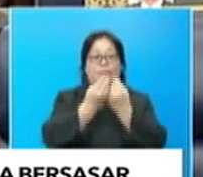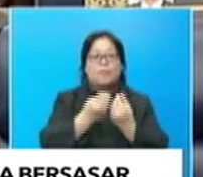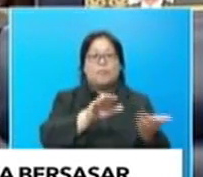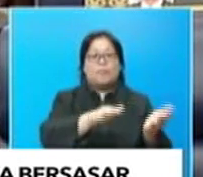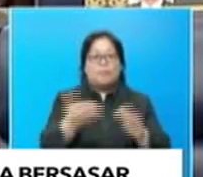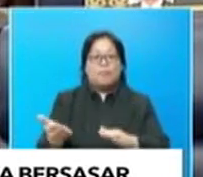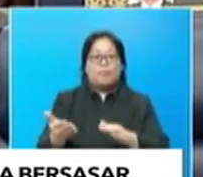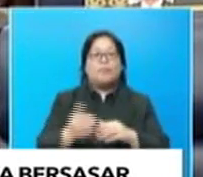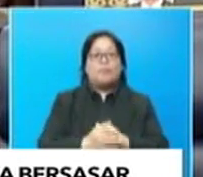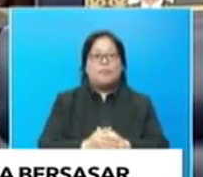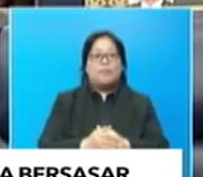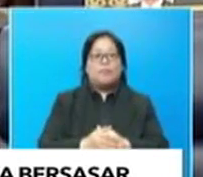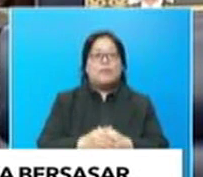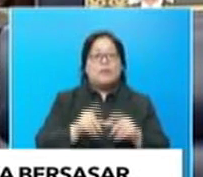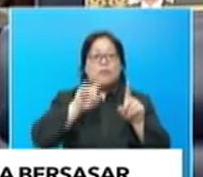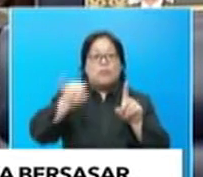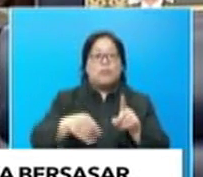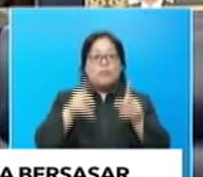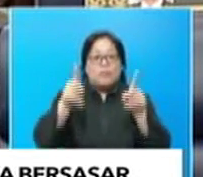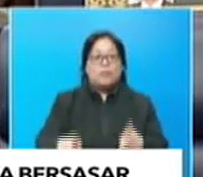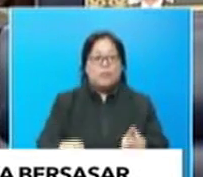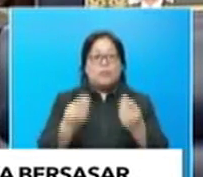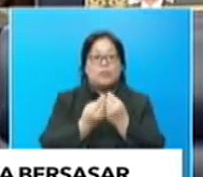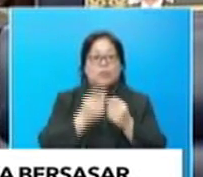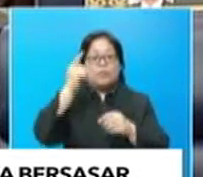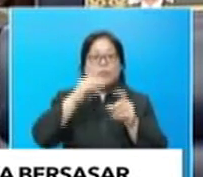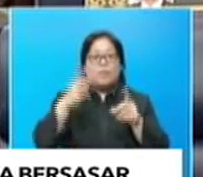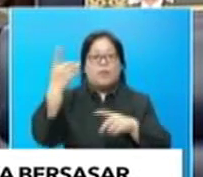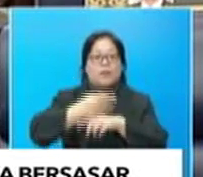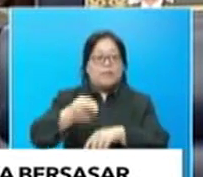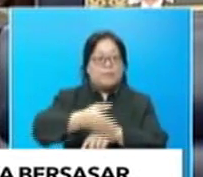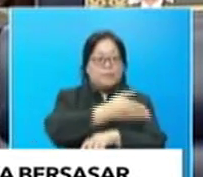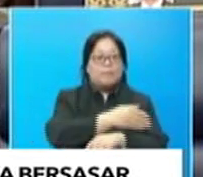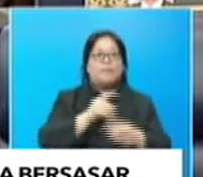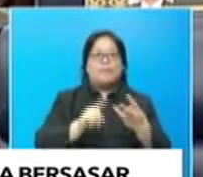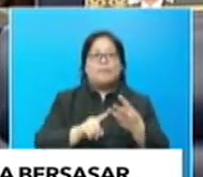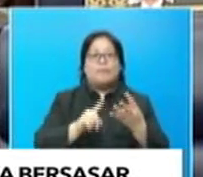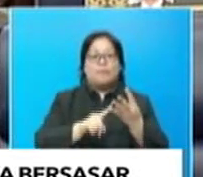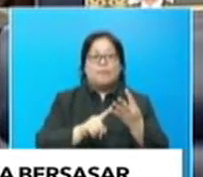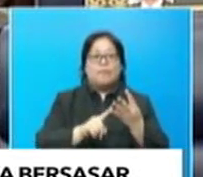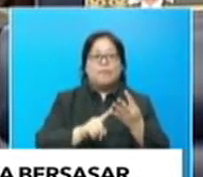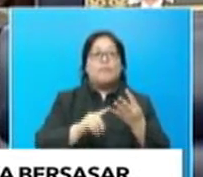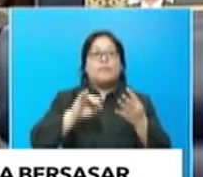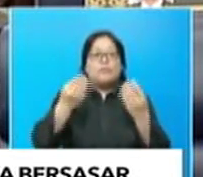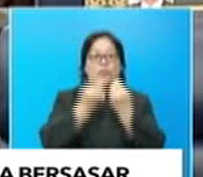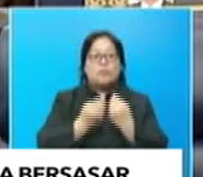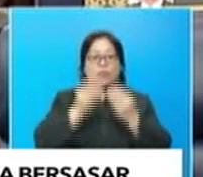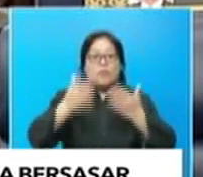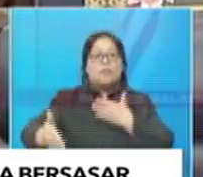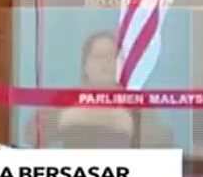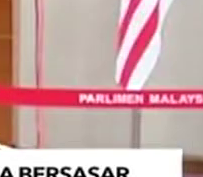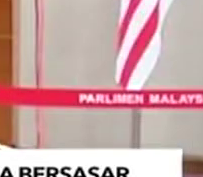14 hari kebelakang per 1 juta penduduk, kadar kematian kes dan indeks pemulihan ataupun recovery index.